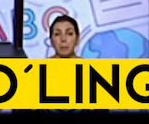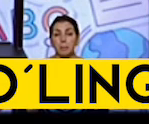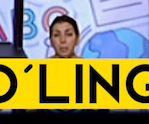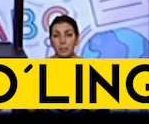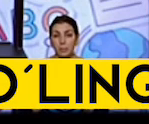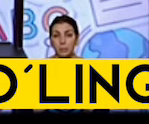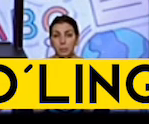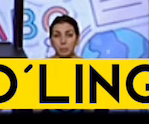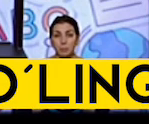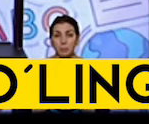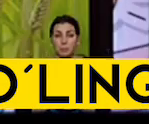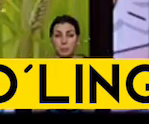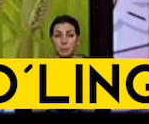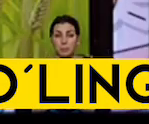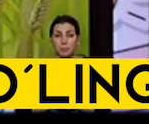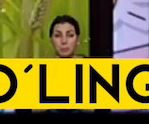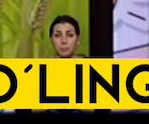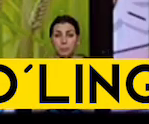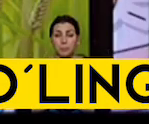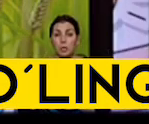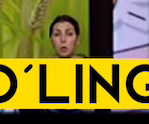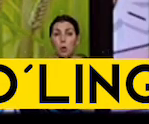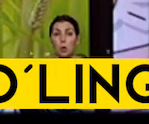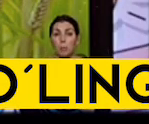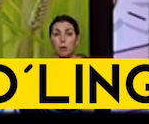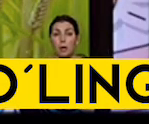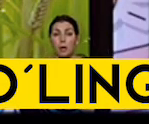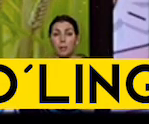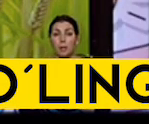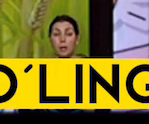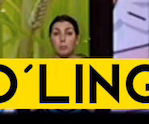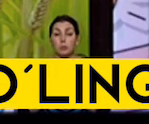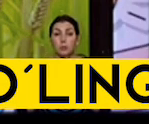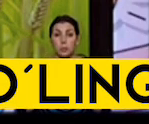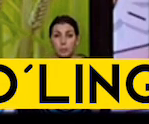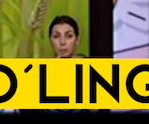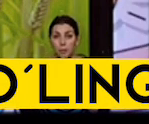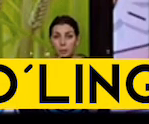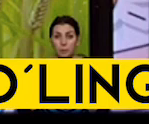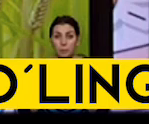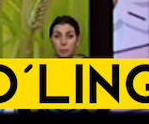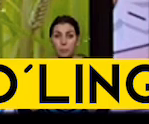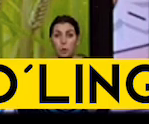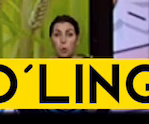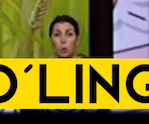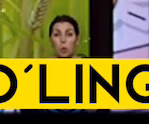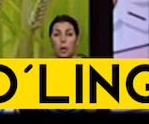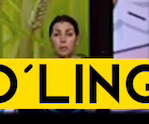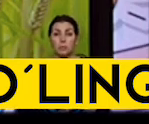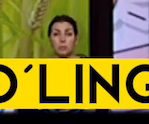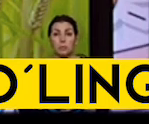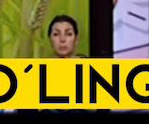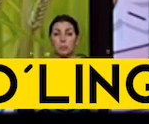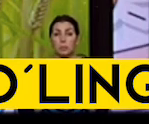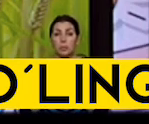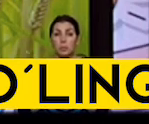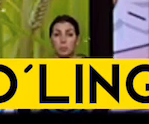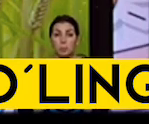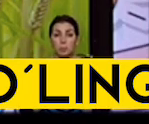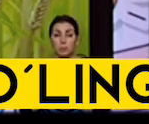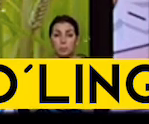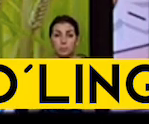bilan tanishamiz. Xo'p, hayda. Bolajonlar, diqqat qilib, lug'at ustida ishlashga tayyorlanib